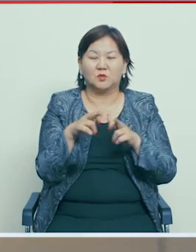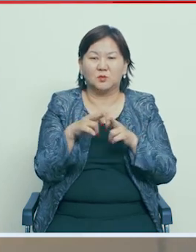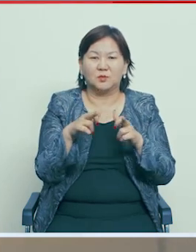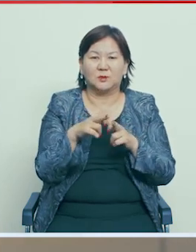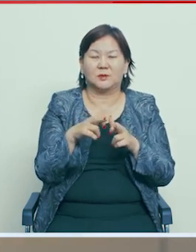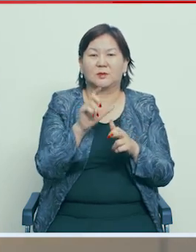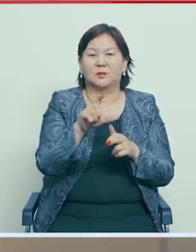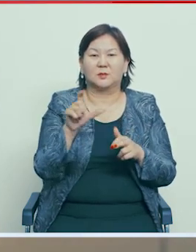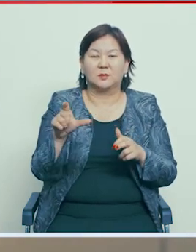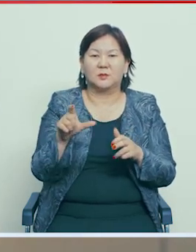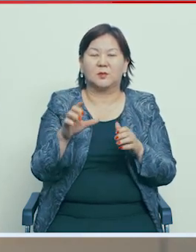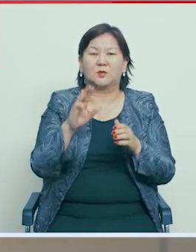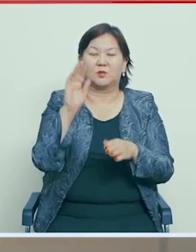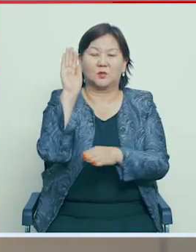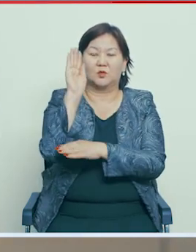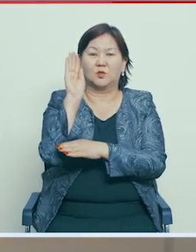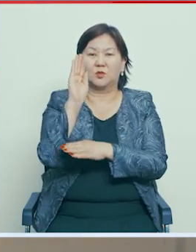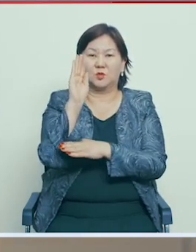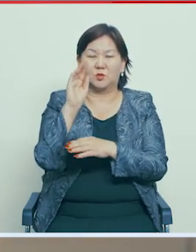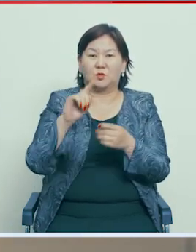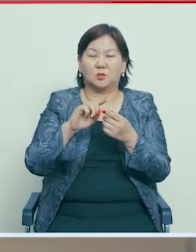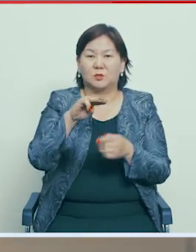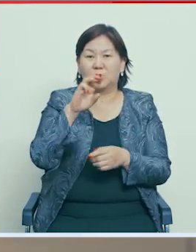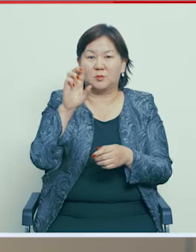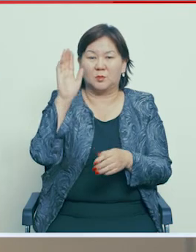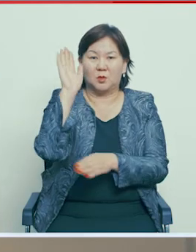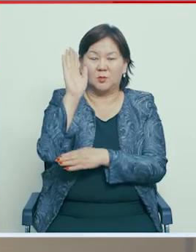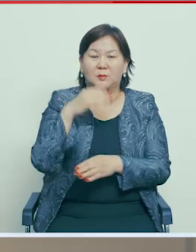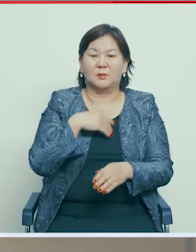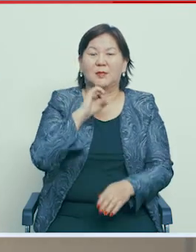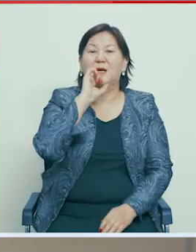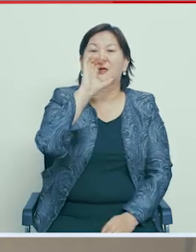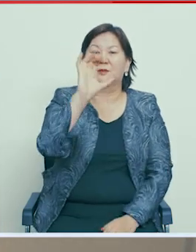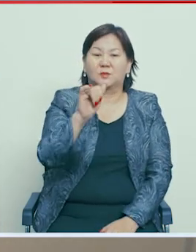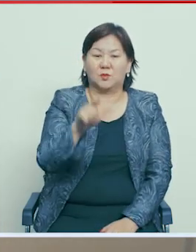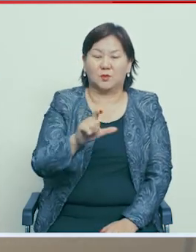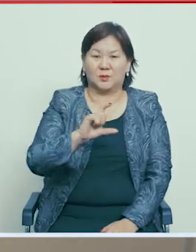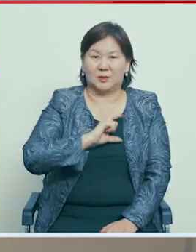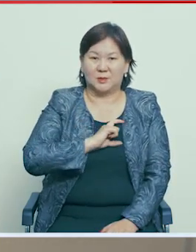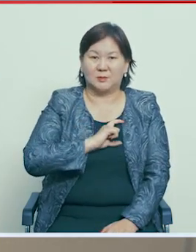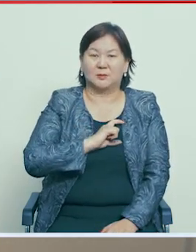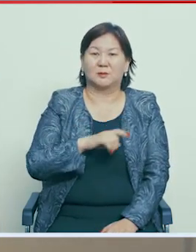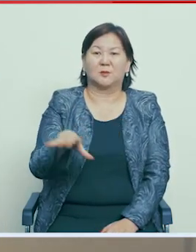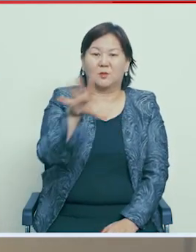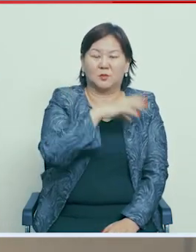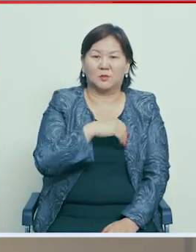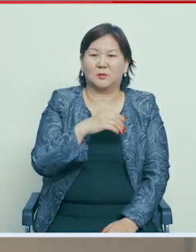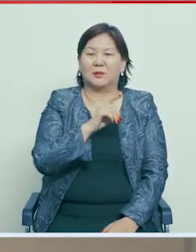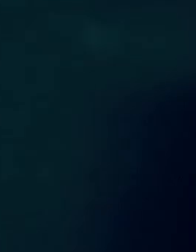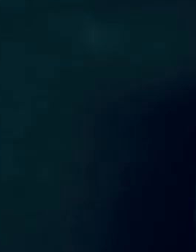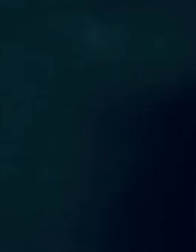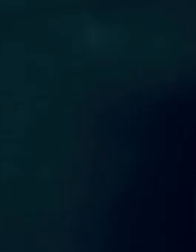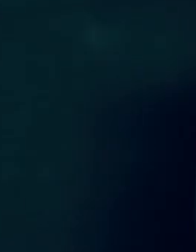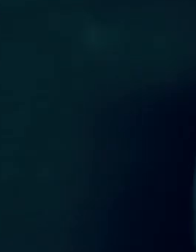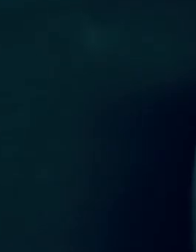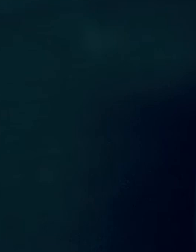бэрхшээлтэй ингээд иргэдийн холбоотой төлөөлөл ирсэн байна. Тэгээ яг миний ихний асуулт яг хүний эрх талаас хангаж байна. Бүгд дуун ихтэйгээр хангаж чадахгүй байна гэж